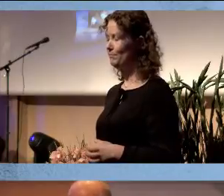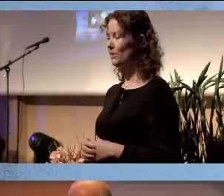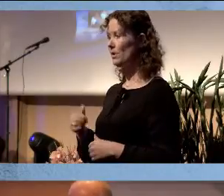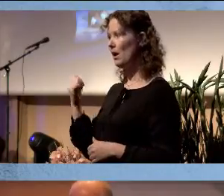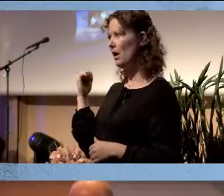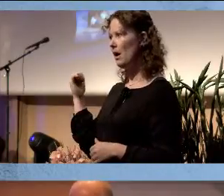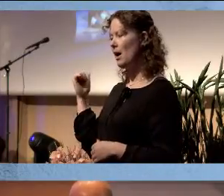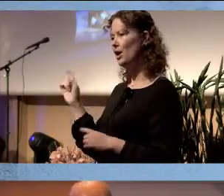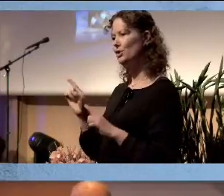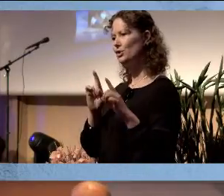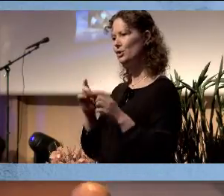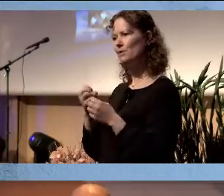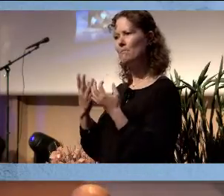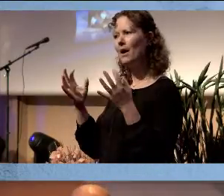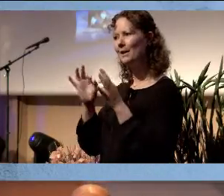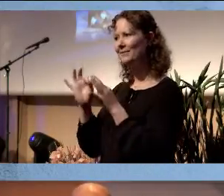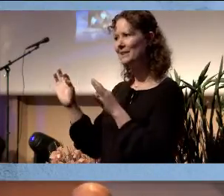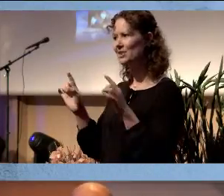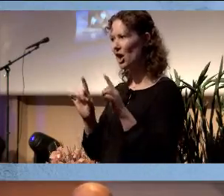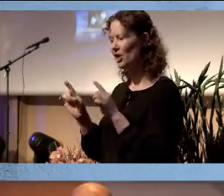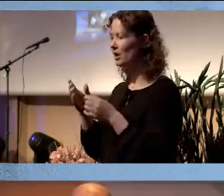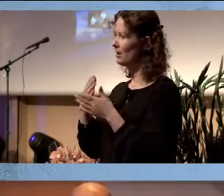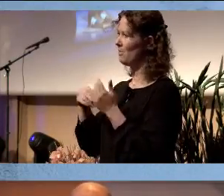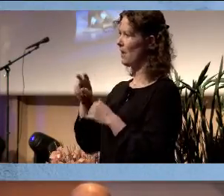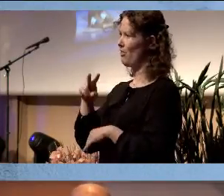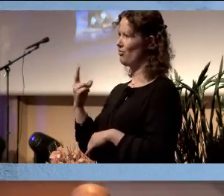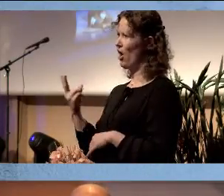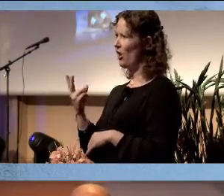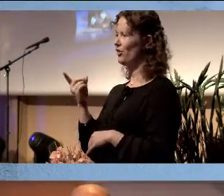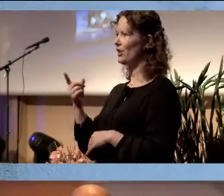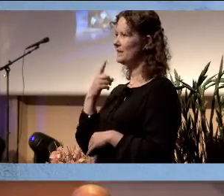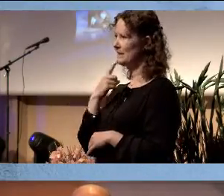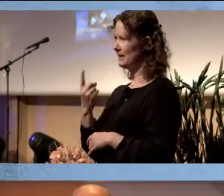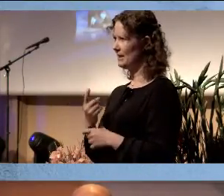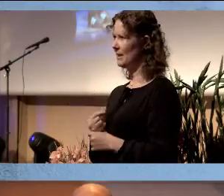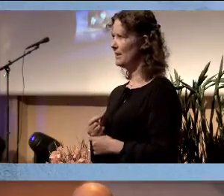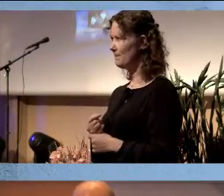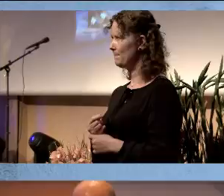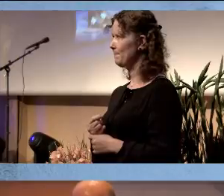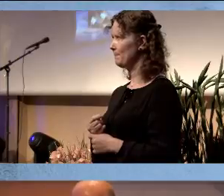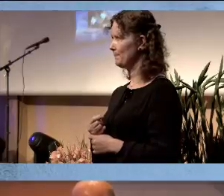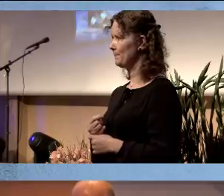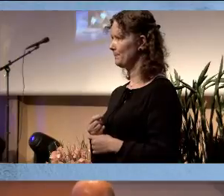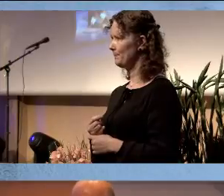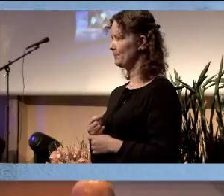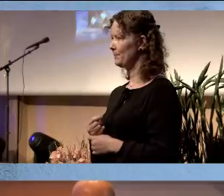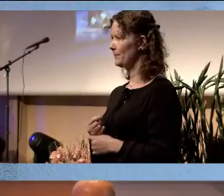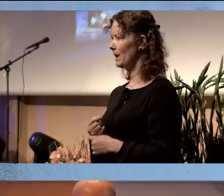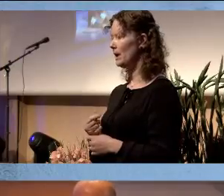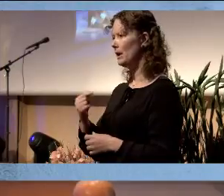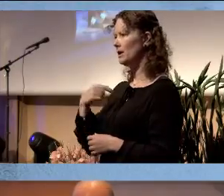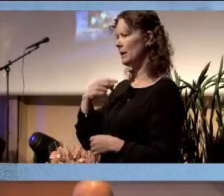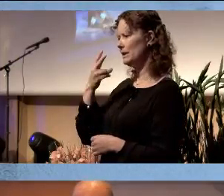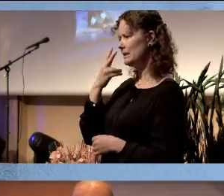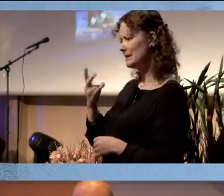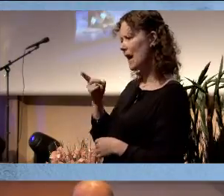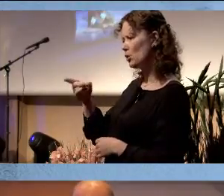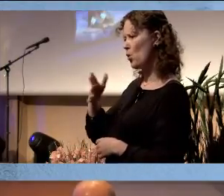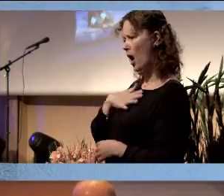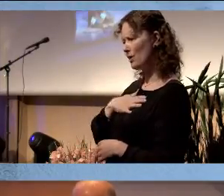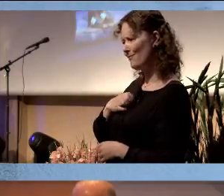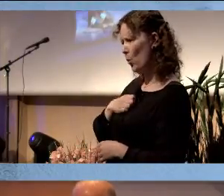Han synger mange fine sanger, blant annet sier han. Jeg ser at du har det